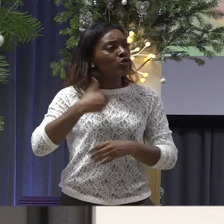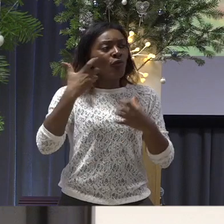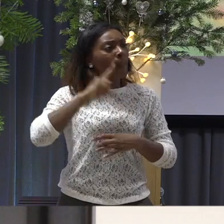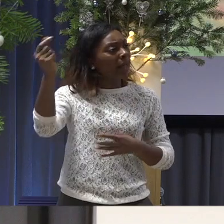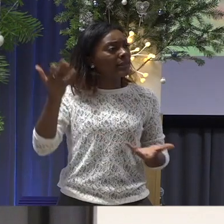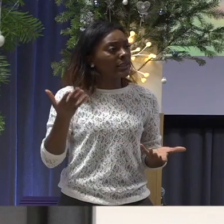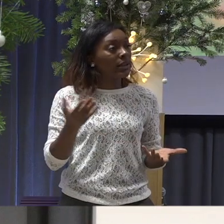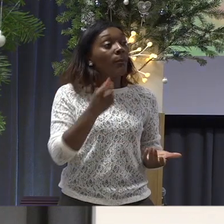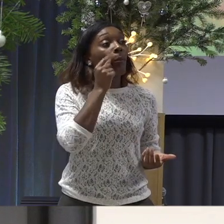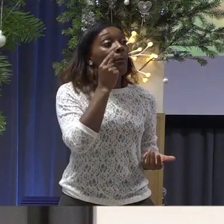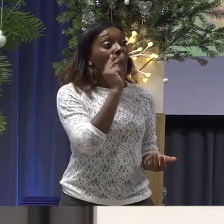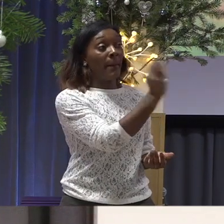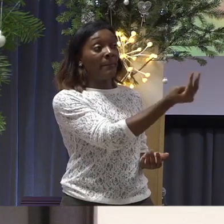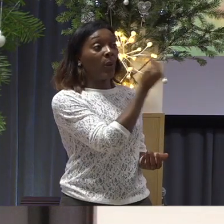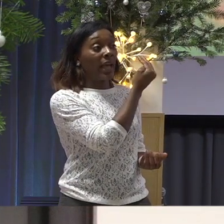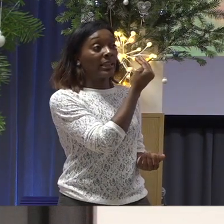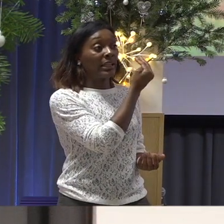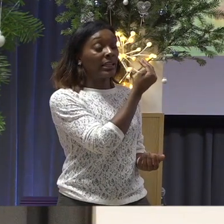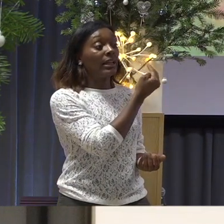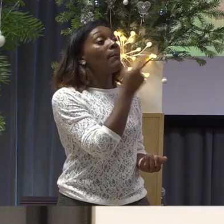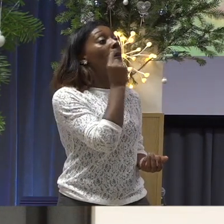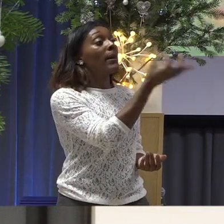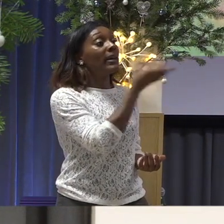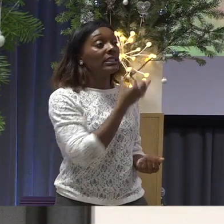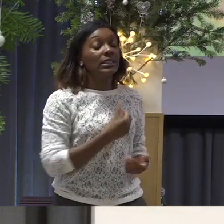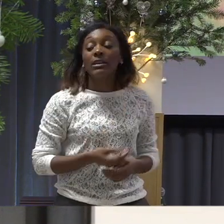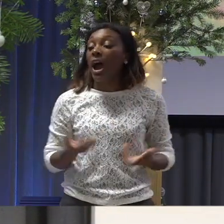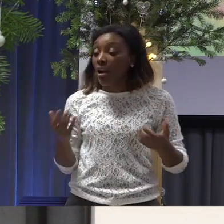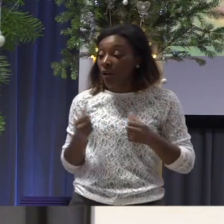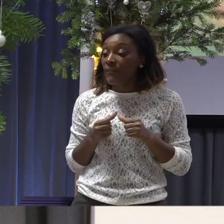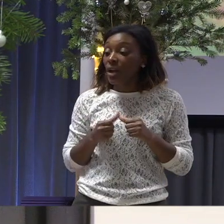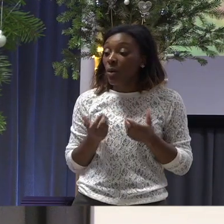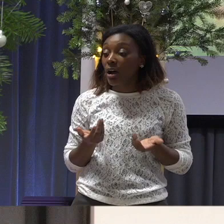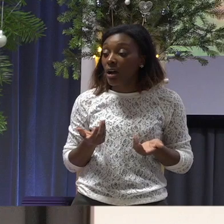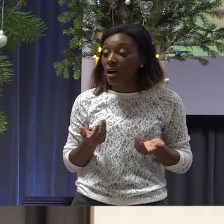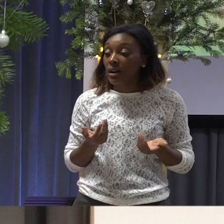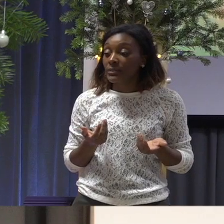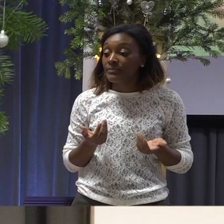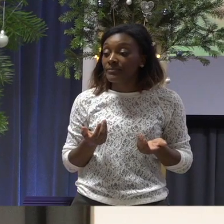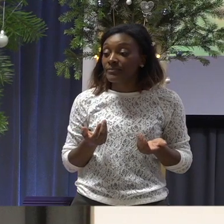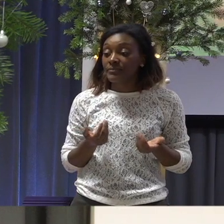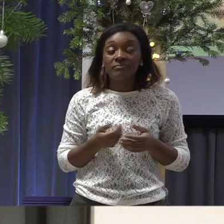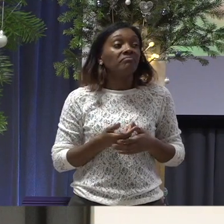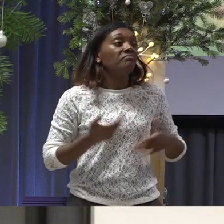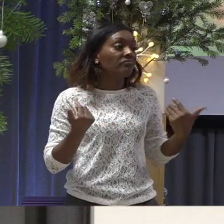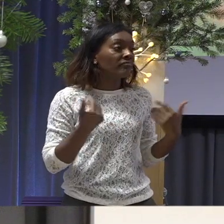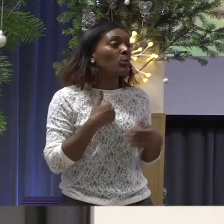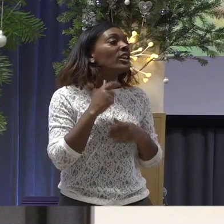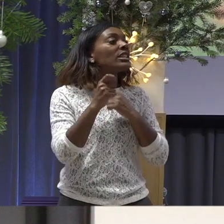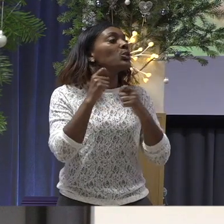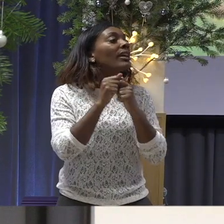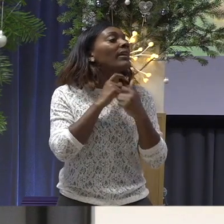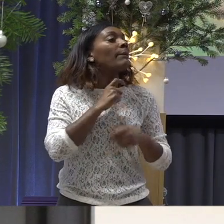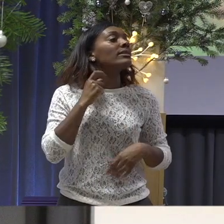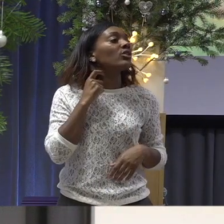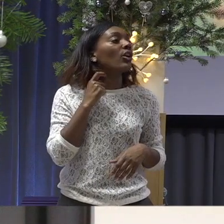Mon père m'a regardé, il m'a dit, qu'est-ce qu'on fait? Je parle avec mon pasteur m'a dit, non, tu es le